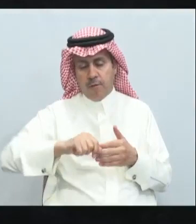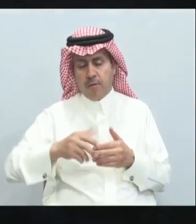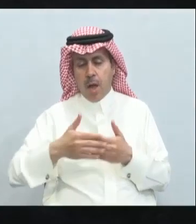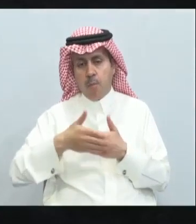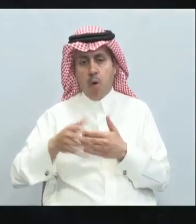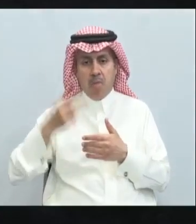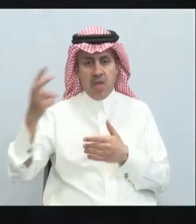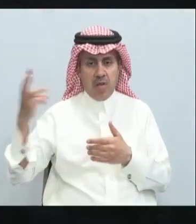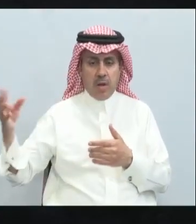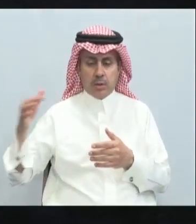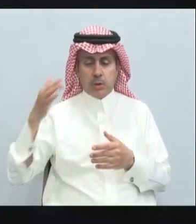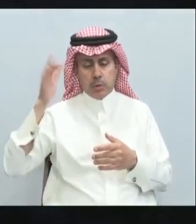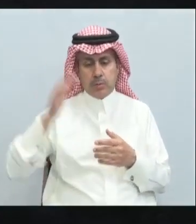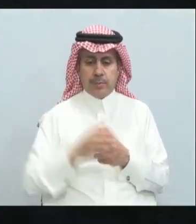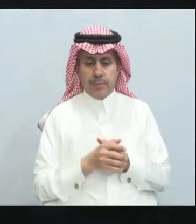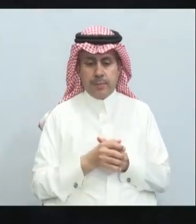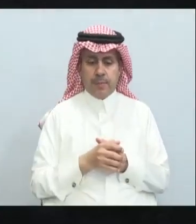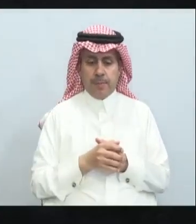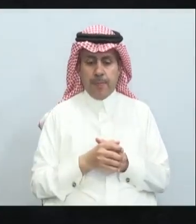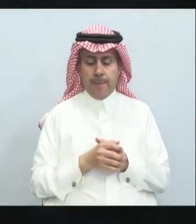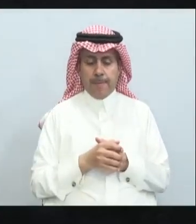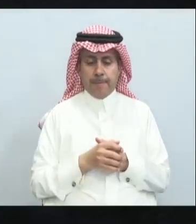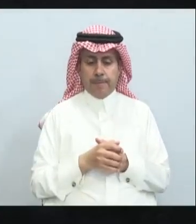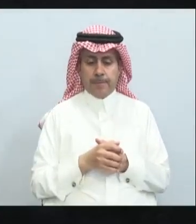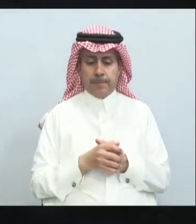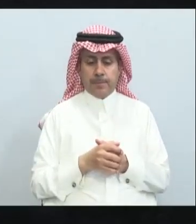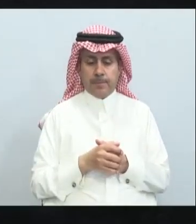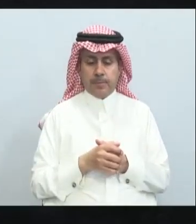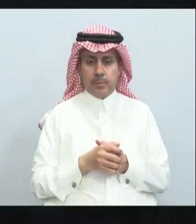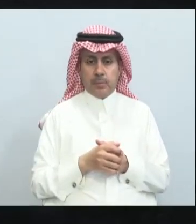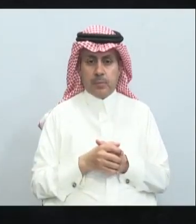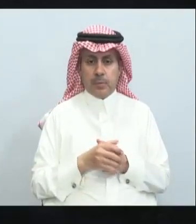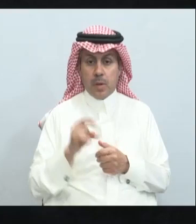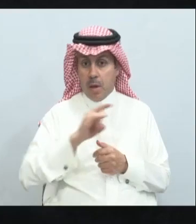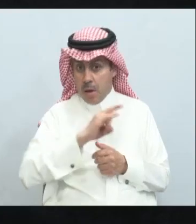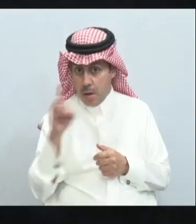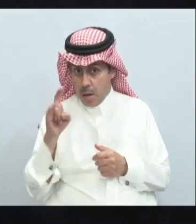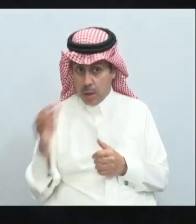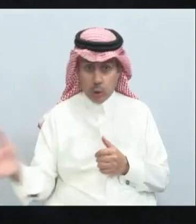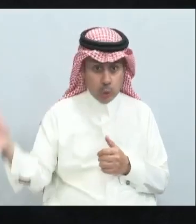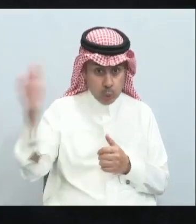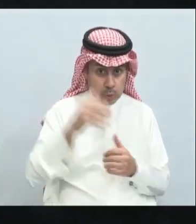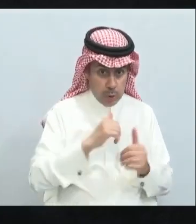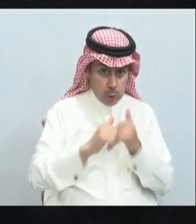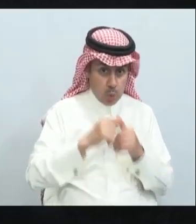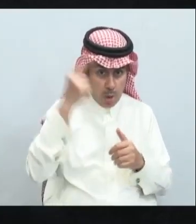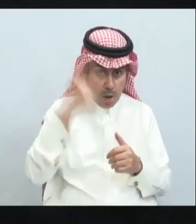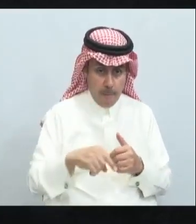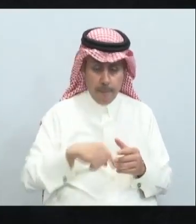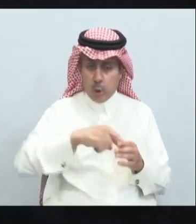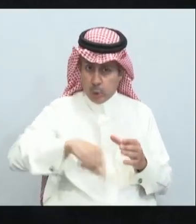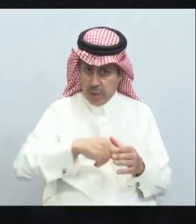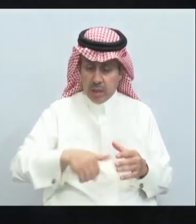اخرى مفتوحه والشريعه فيها يسر وسهوله فلا يلجا الى الطرق المحرمه والتي تؤدي الى اختلاط